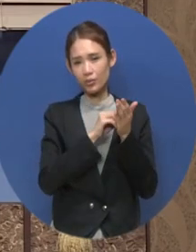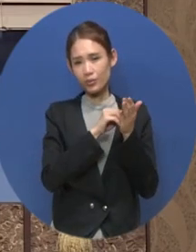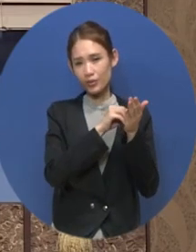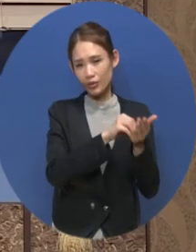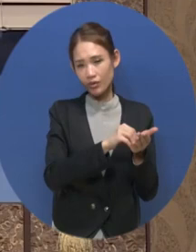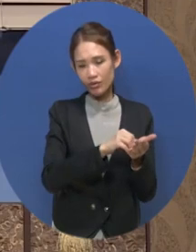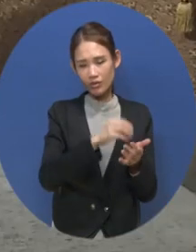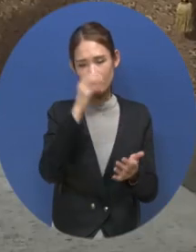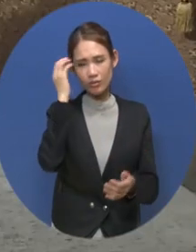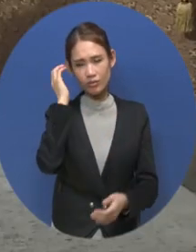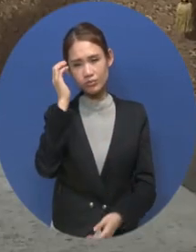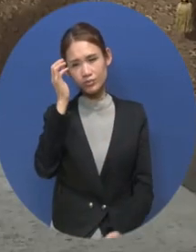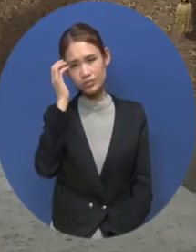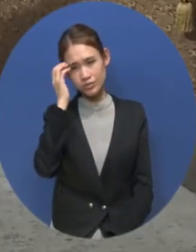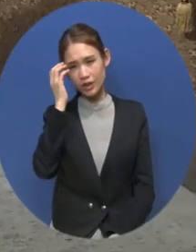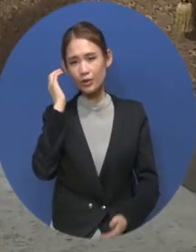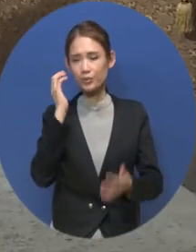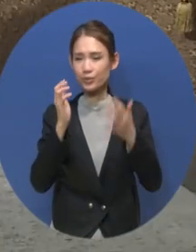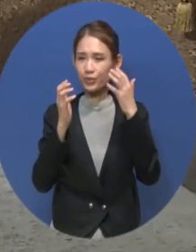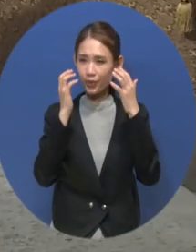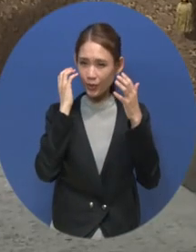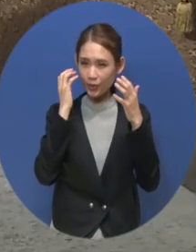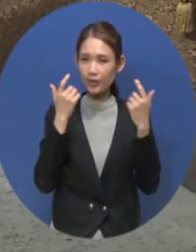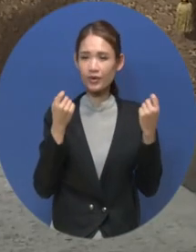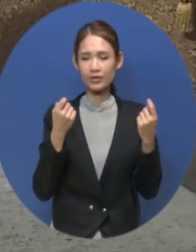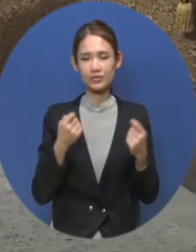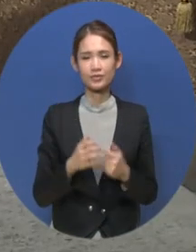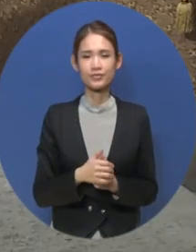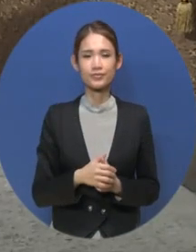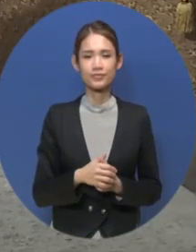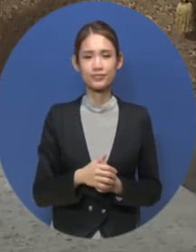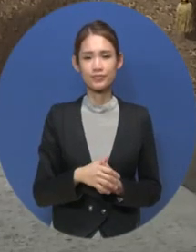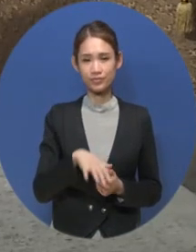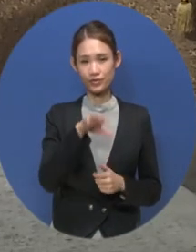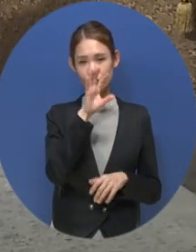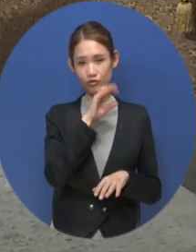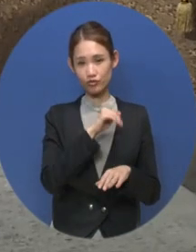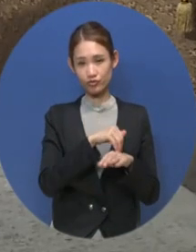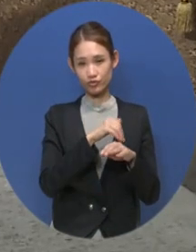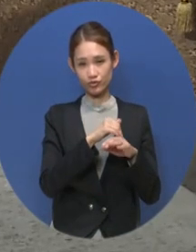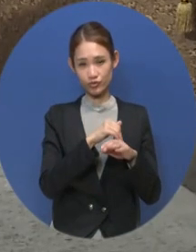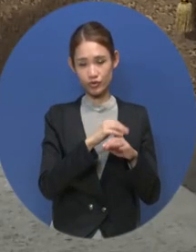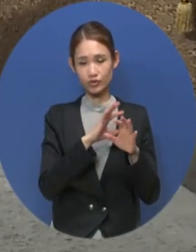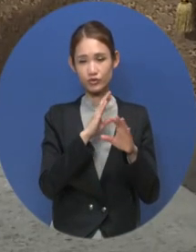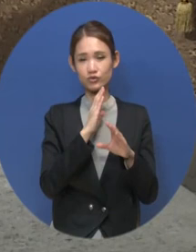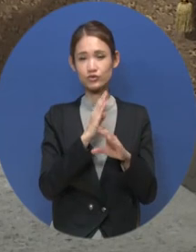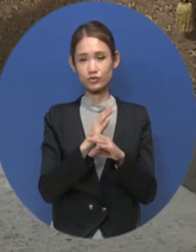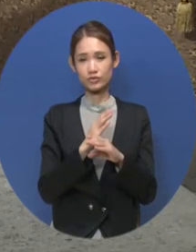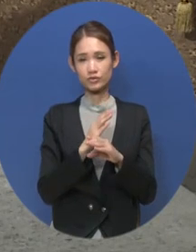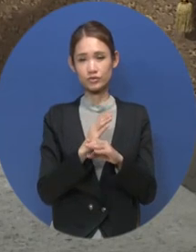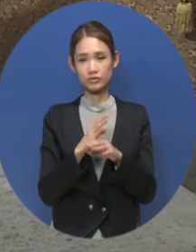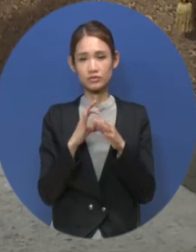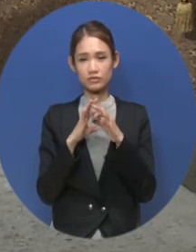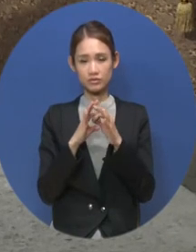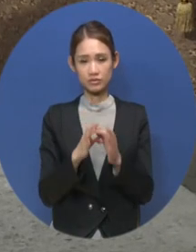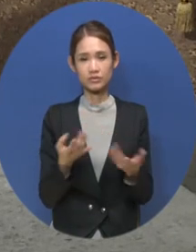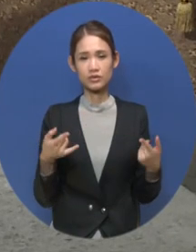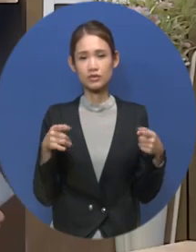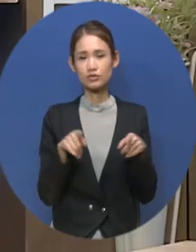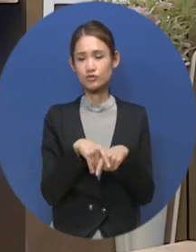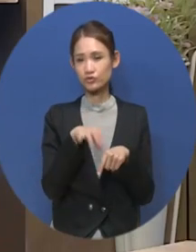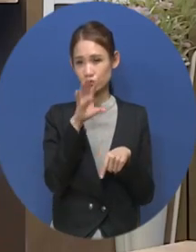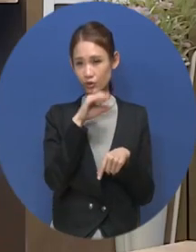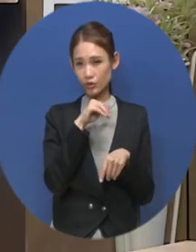그렇죠. 거죠. 좀 번거롭고 예, 힘드시겠어요. 예. 그리고 이제 훈련하는 그 과정 속에도 계속해서 예전에는